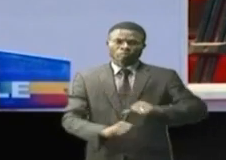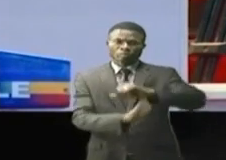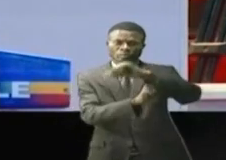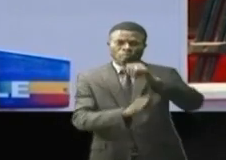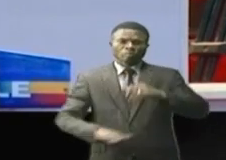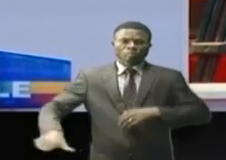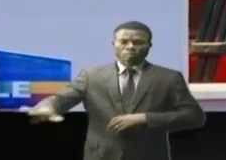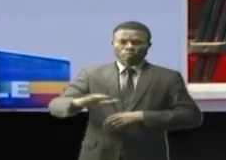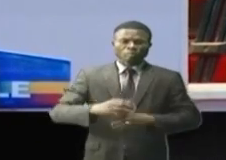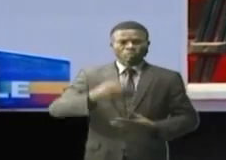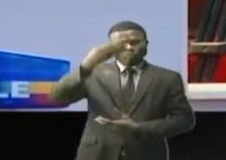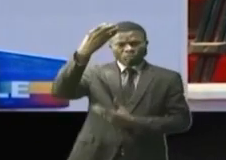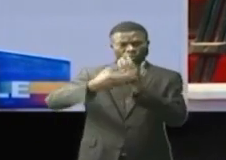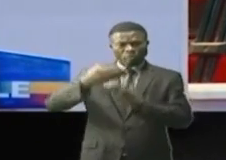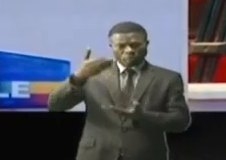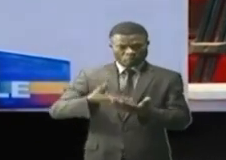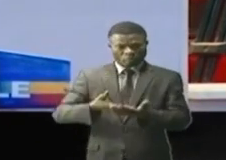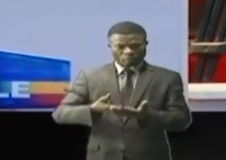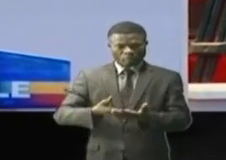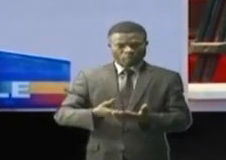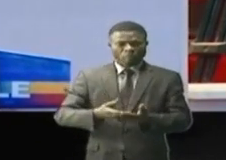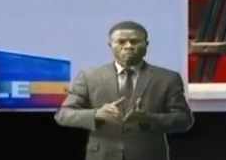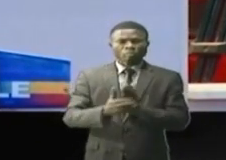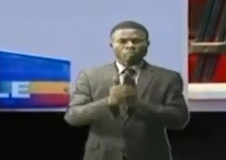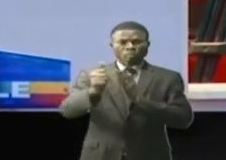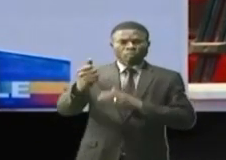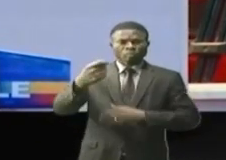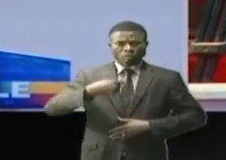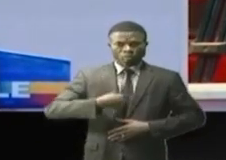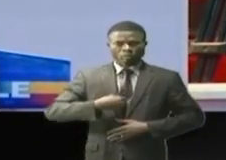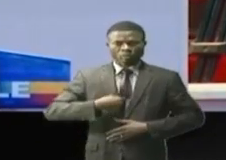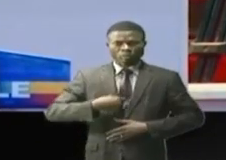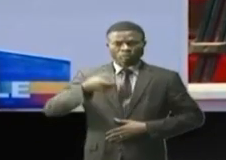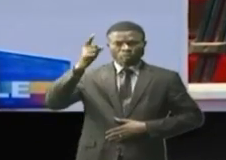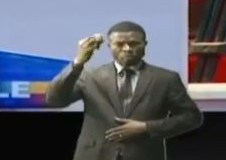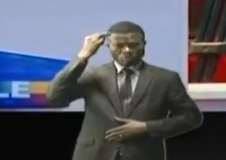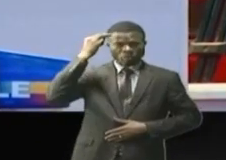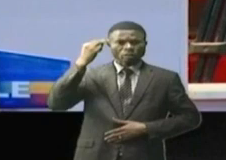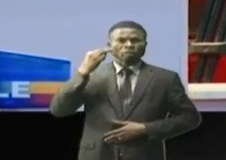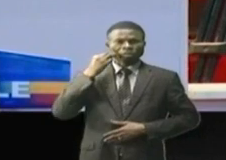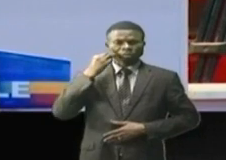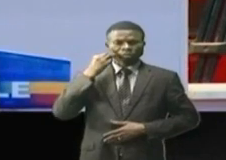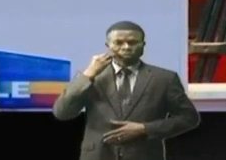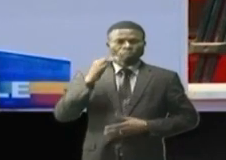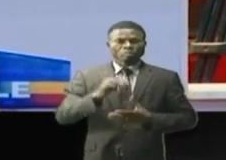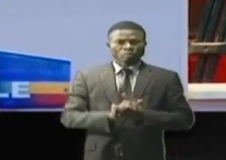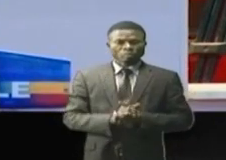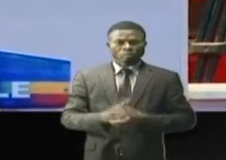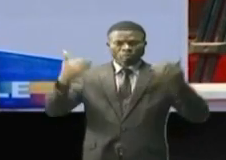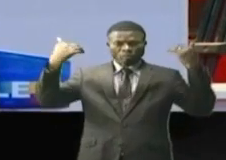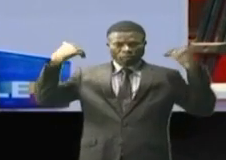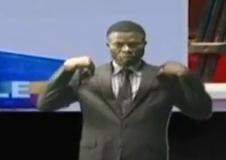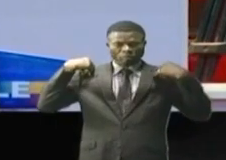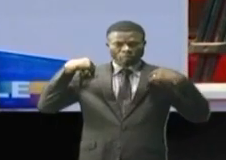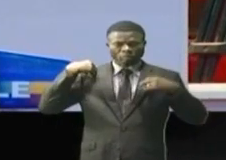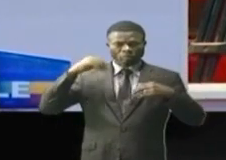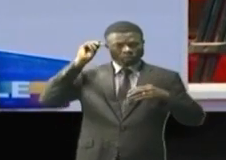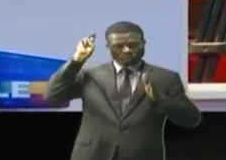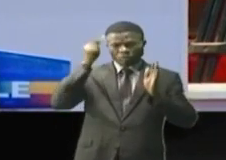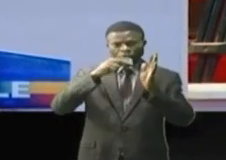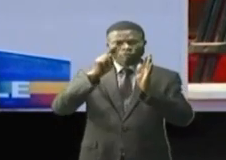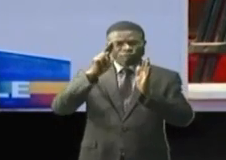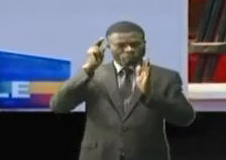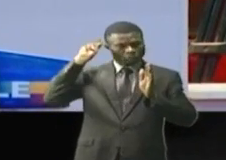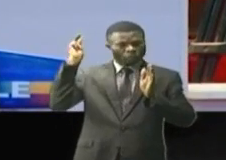Rwanda. En ma qualité de Premier ministre, chef du